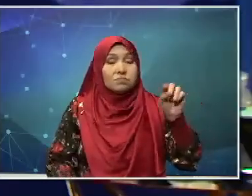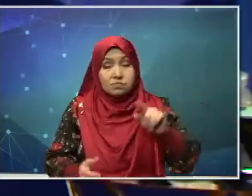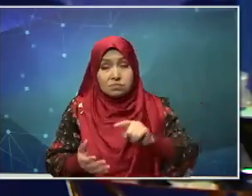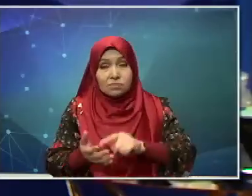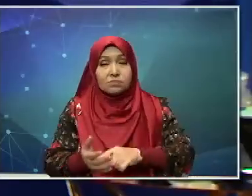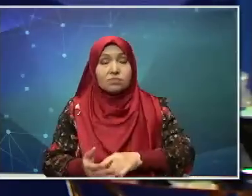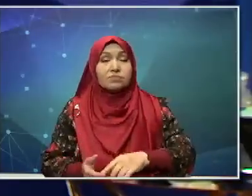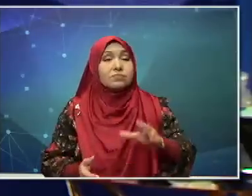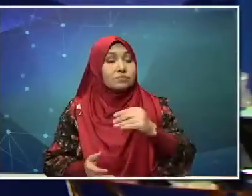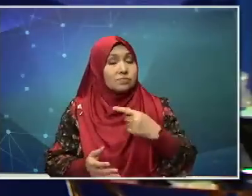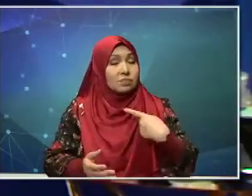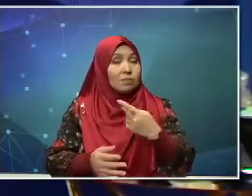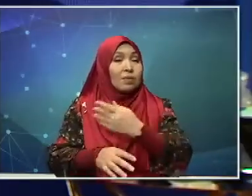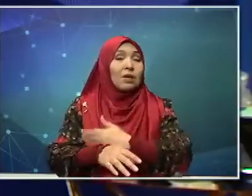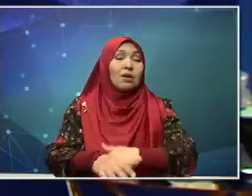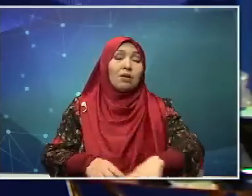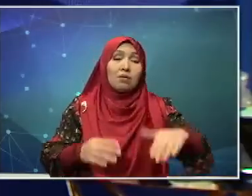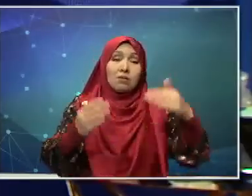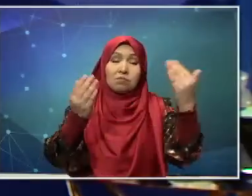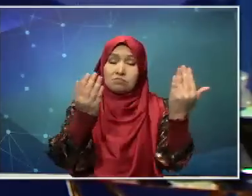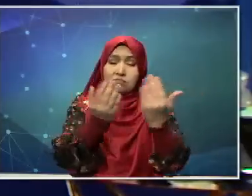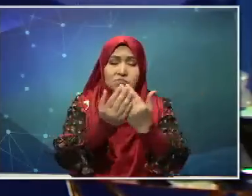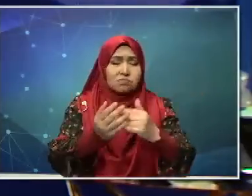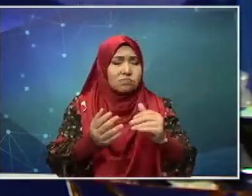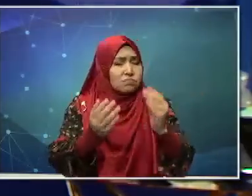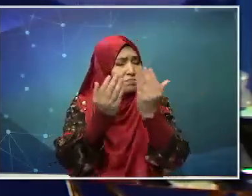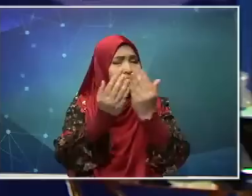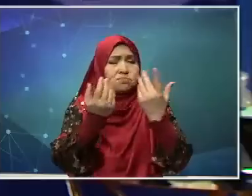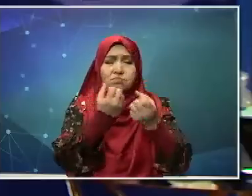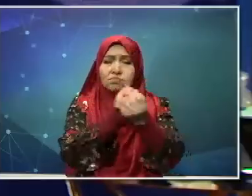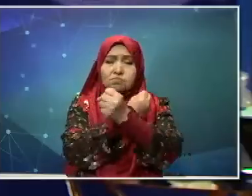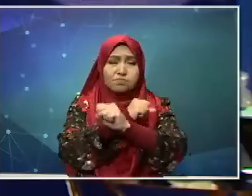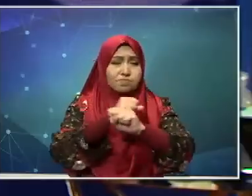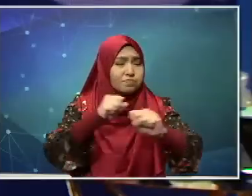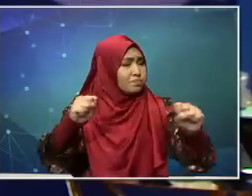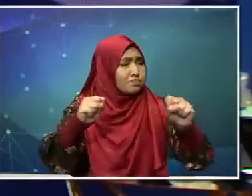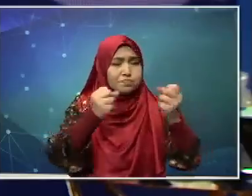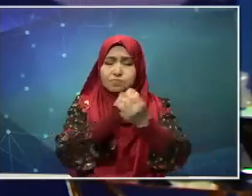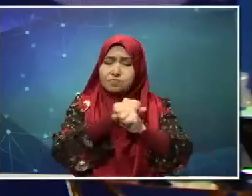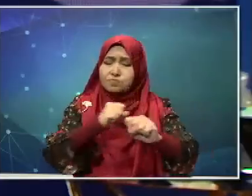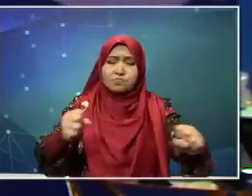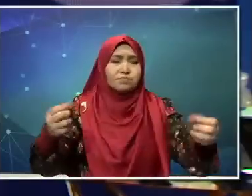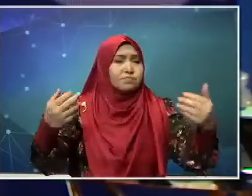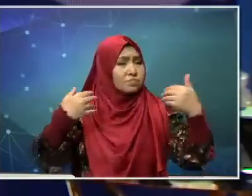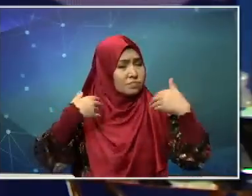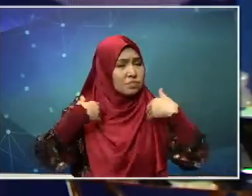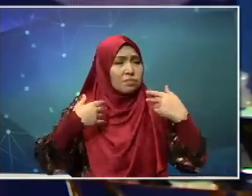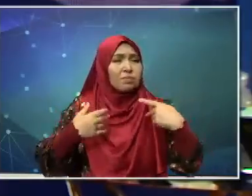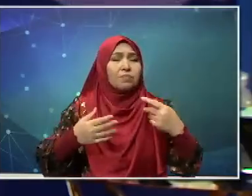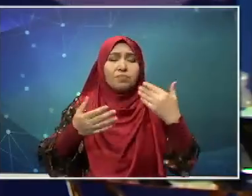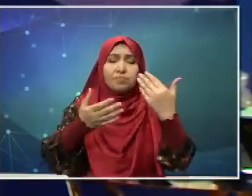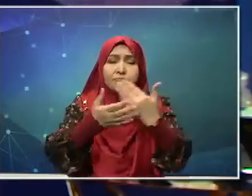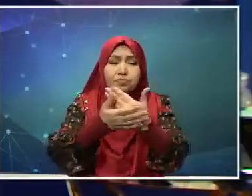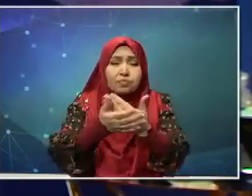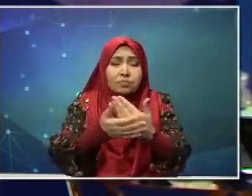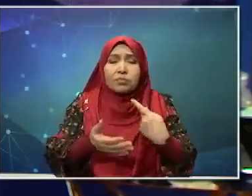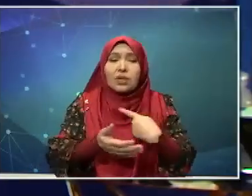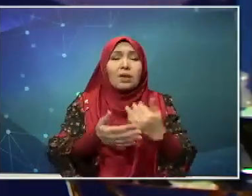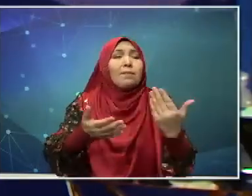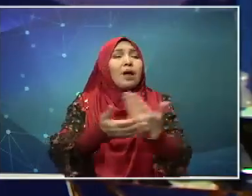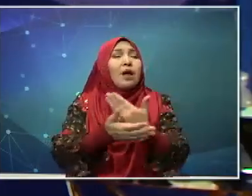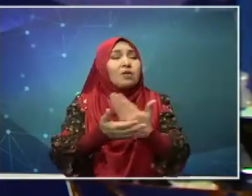saya di kendaraan itu pakai doa-doa sudah siap-siap kita baru ditemuinya